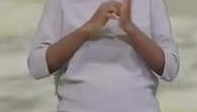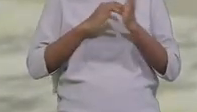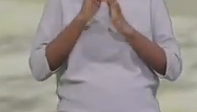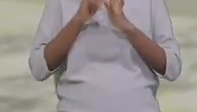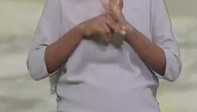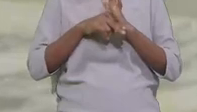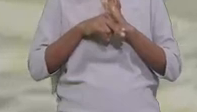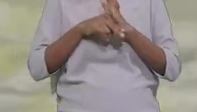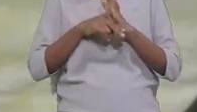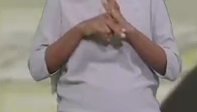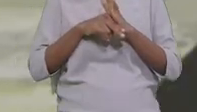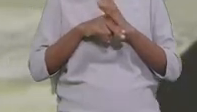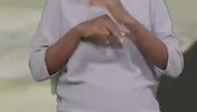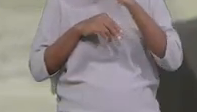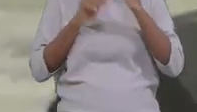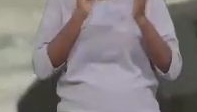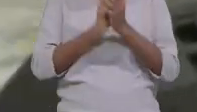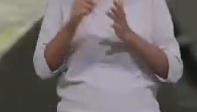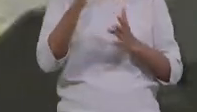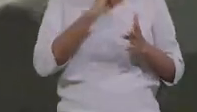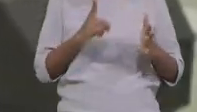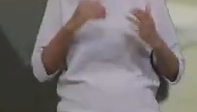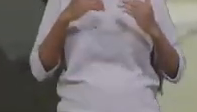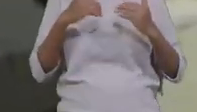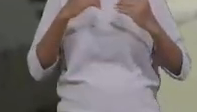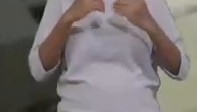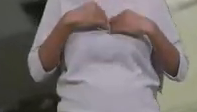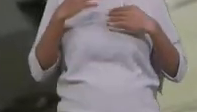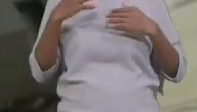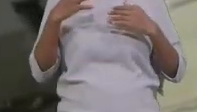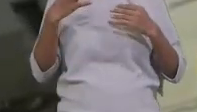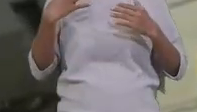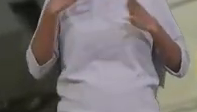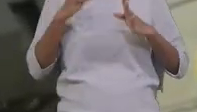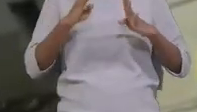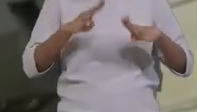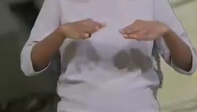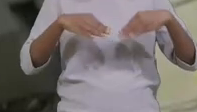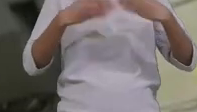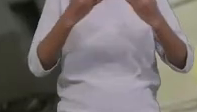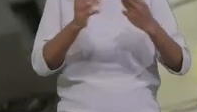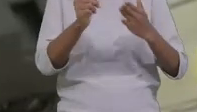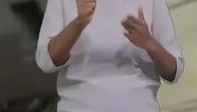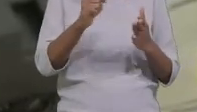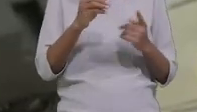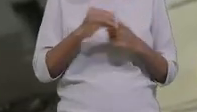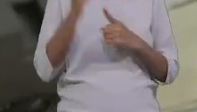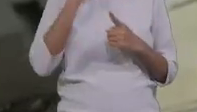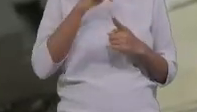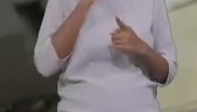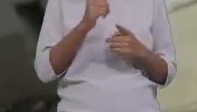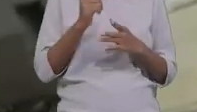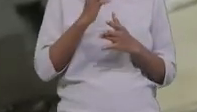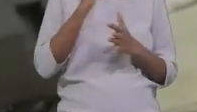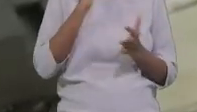Les faiblesses personnelles et charnelles que auxquelles quelqu'un s'était assujetti